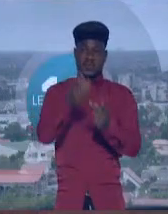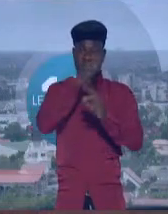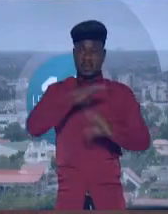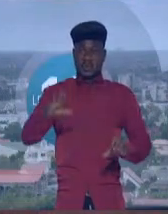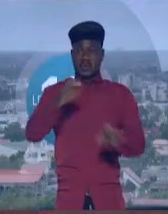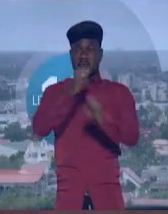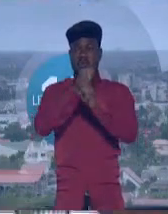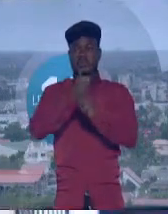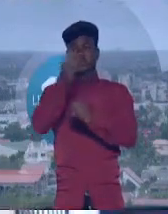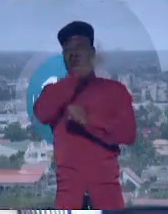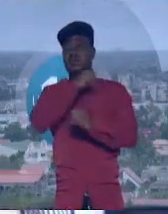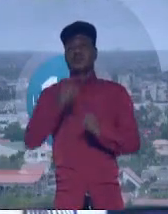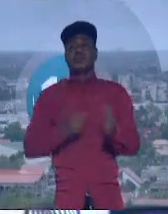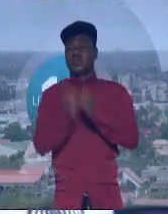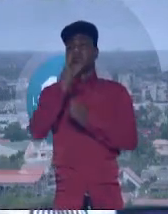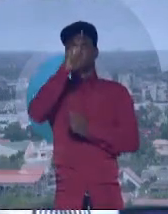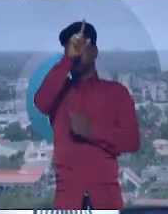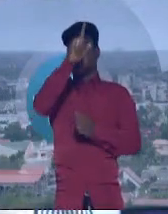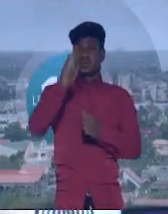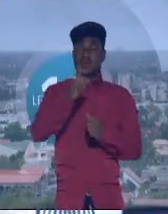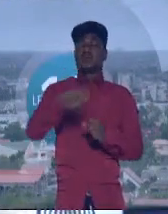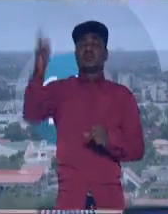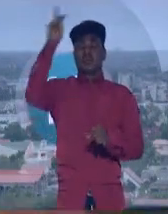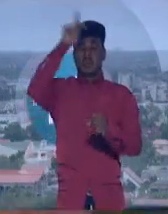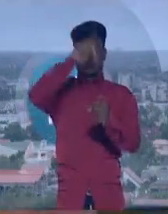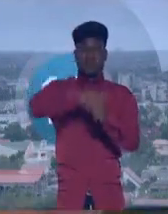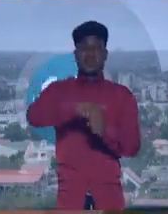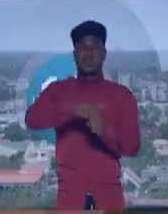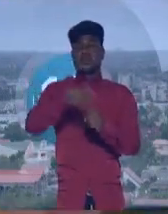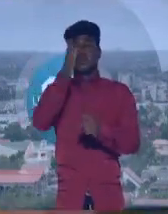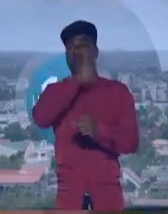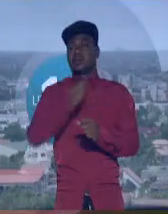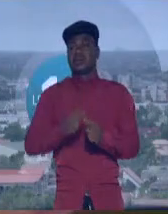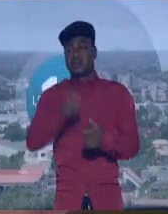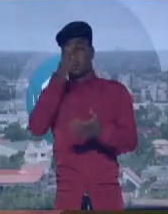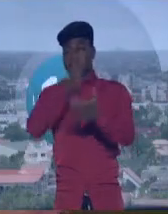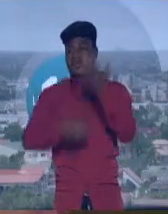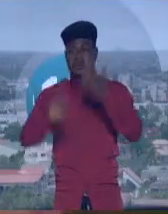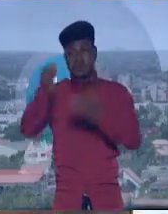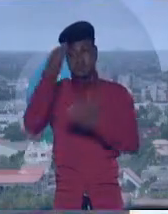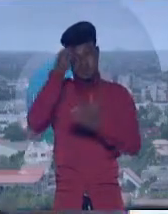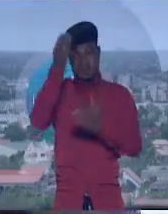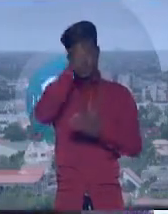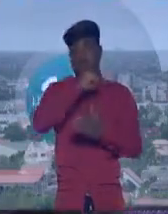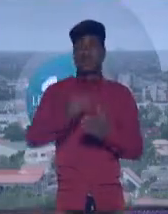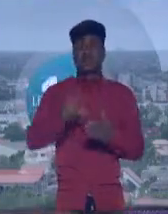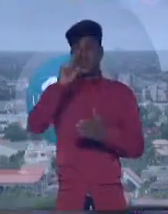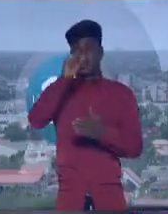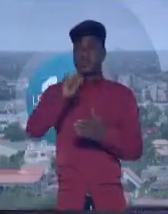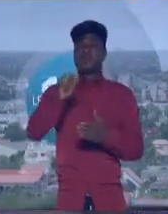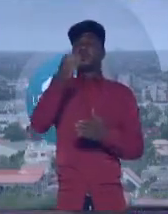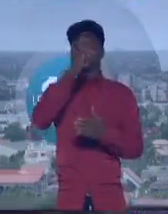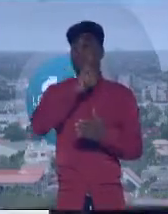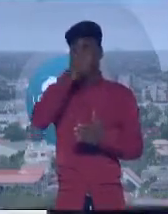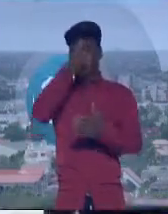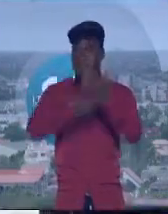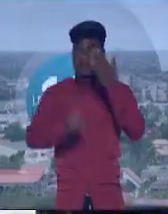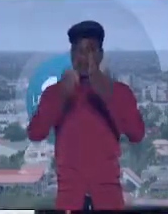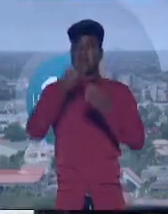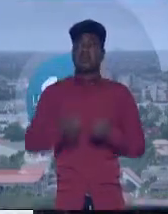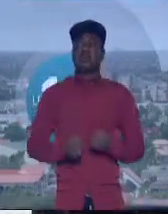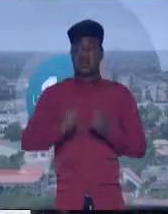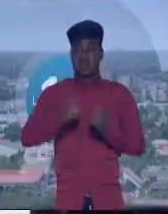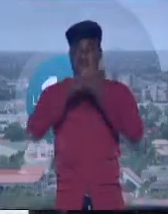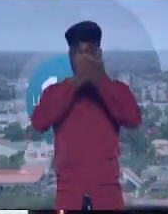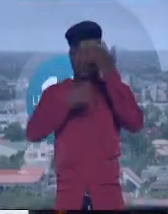de candidatures, toutes catégories confondues. En plus des prix officiels, une vingtaine de prix spéciaux a été décernée. Et trois d'honneur à